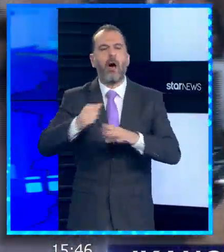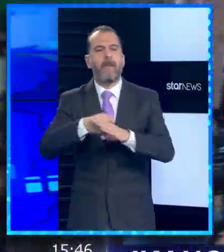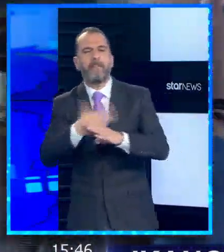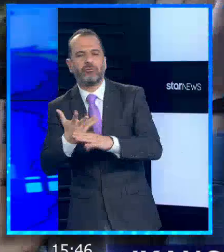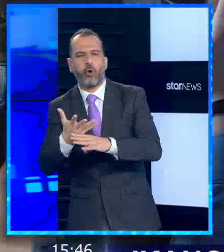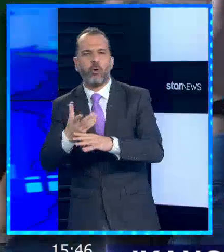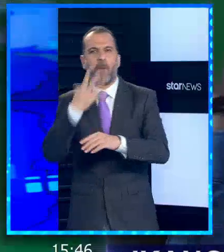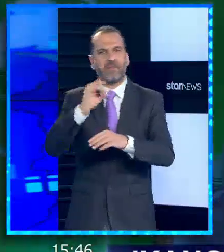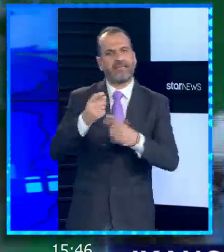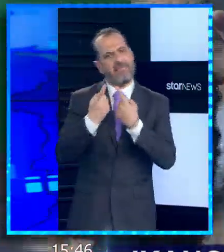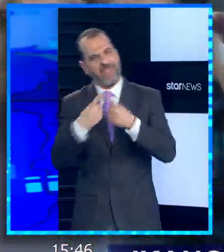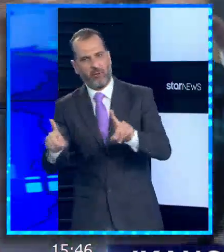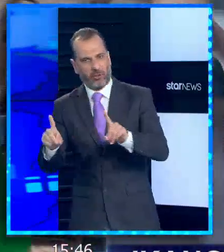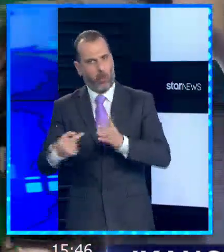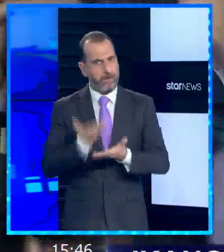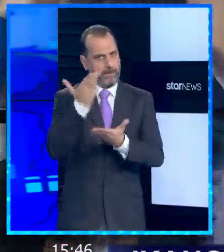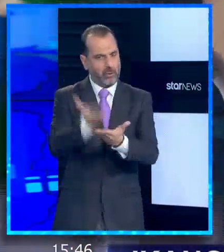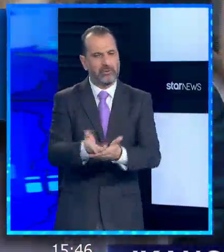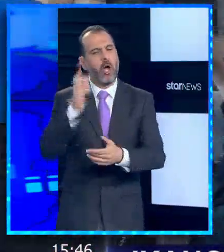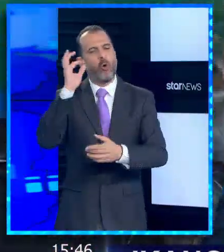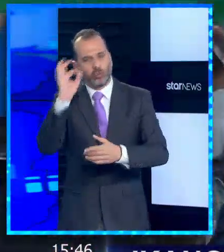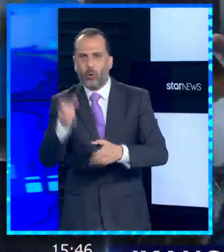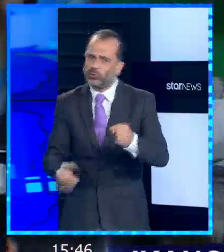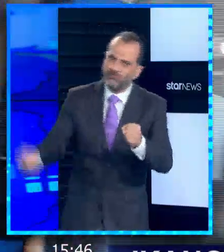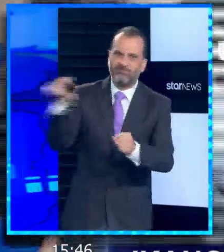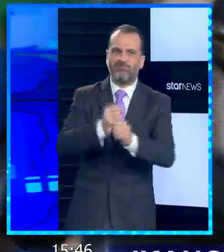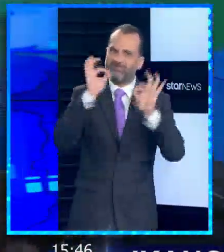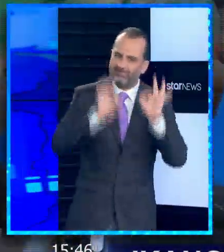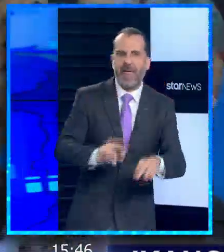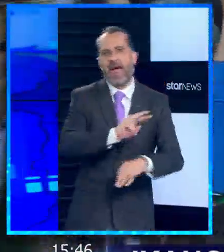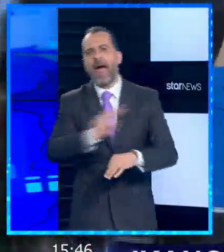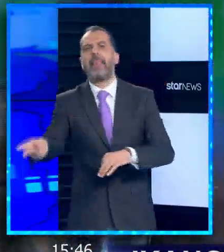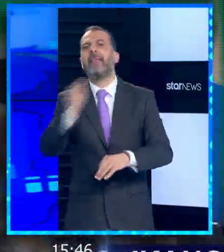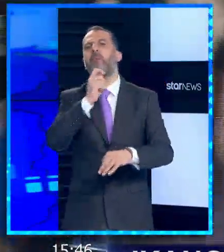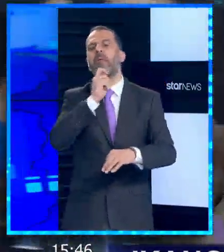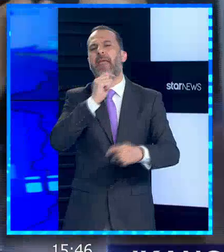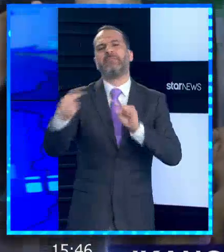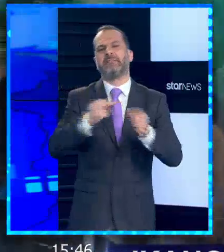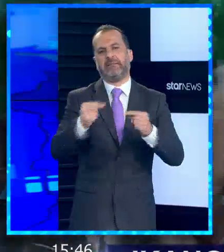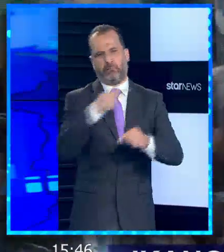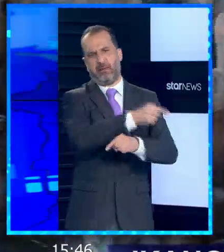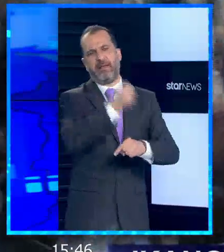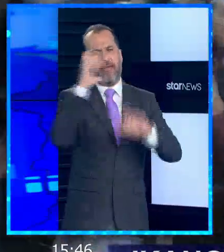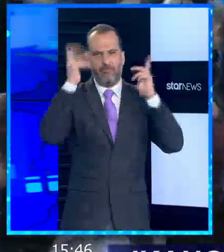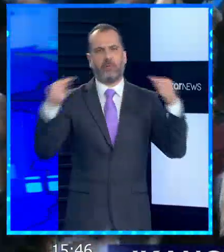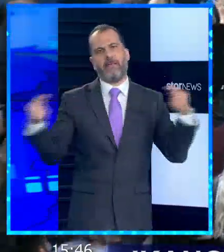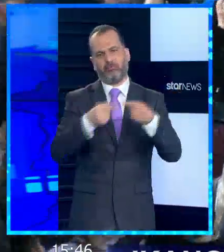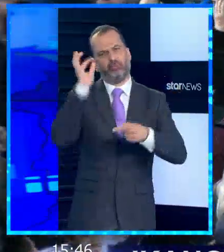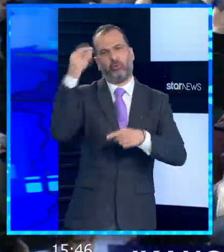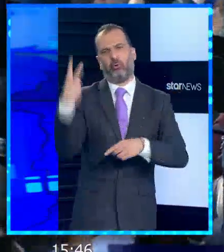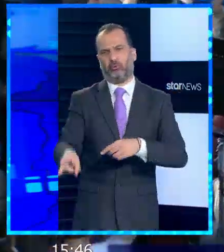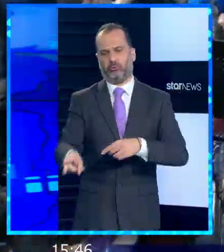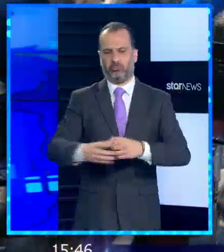ένα εναλλακτικό πόλο, αλλά να αναλάβει και τα ενία τη πραγματική αντιπολίτευση, όπω λένε, απέναντι στη Νέα Δημοκρατία. Κατερίνα. Αντώνη,